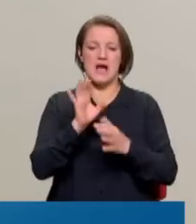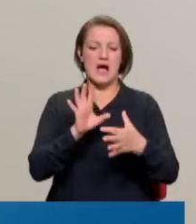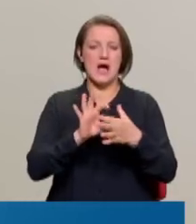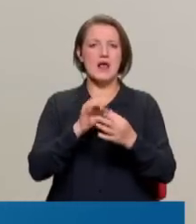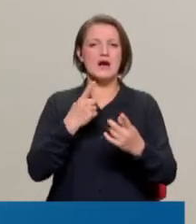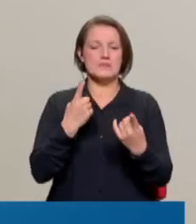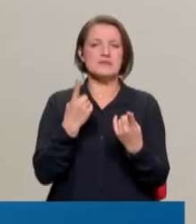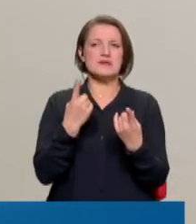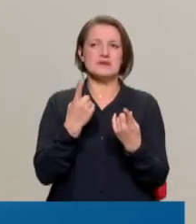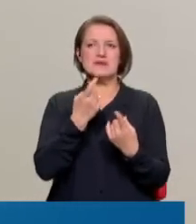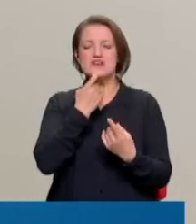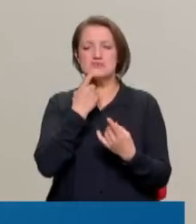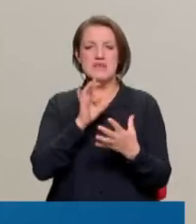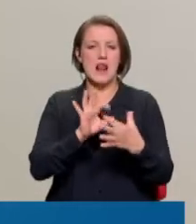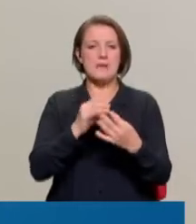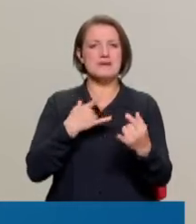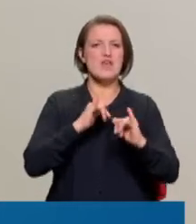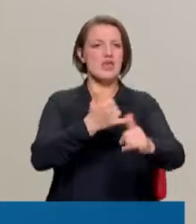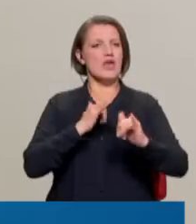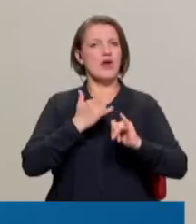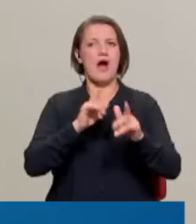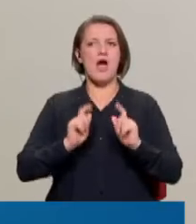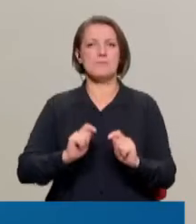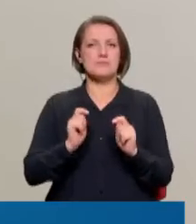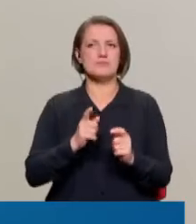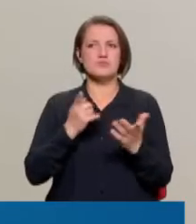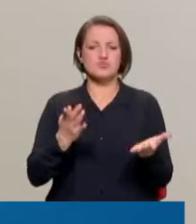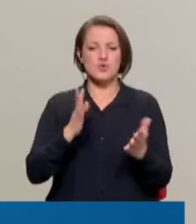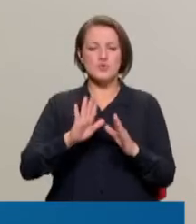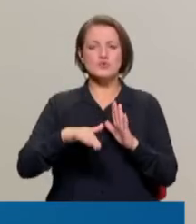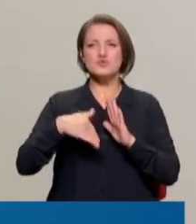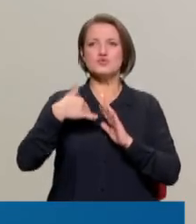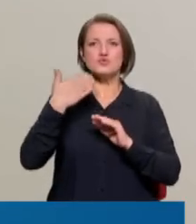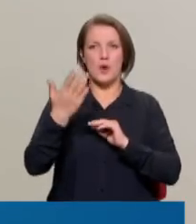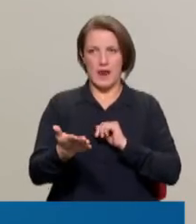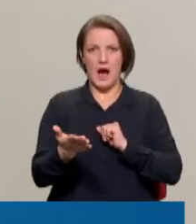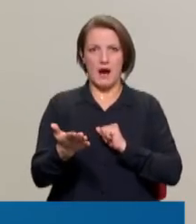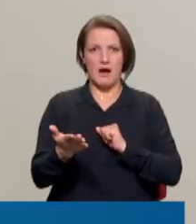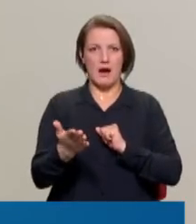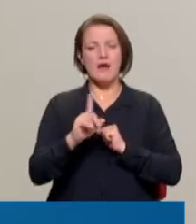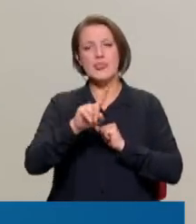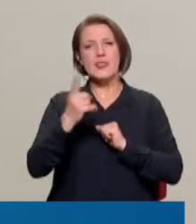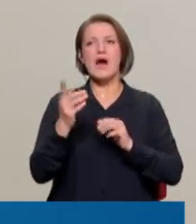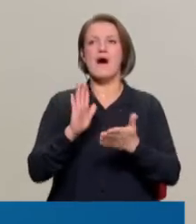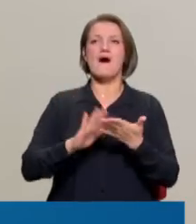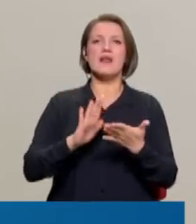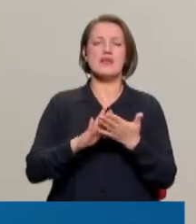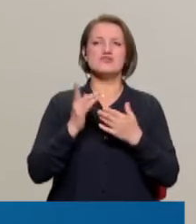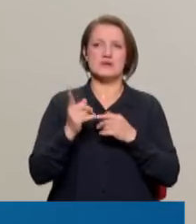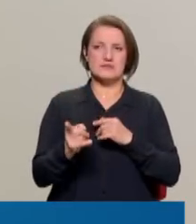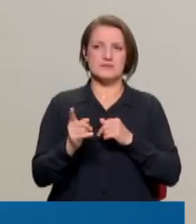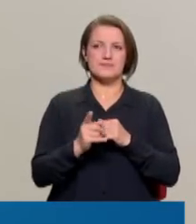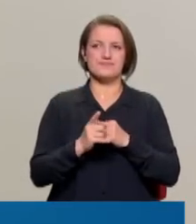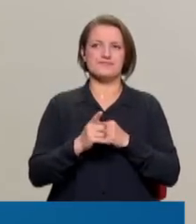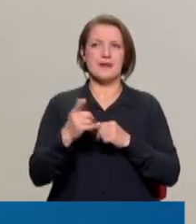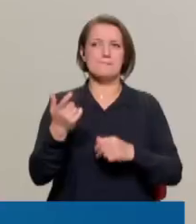ve birbirimize böyle Yaşımız ilgili espriler yaptık olaydan sonra diğer arkadaşlarımıza işte